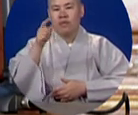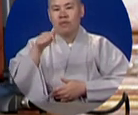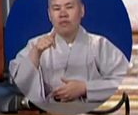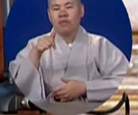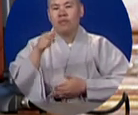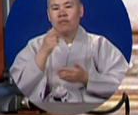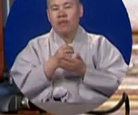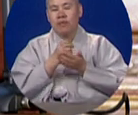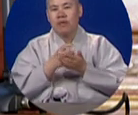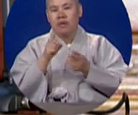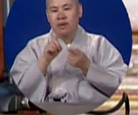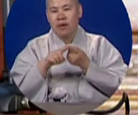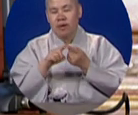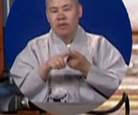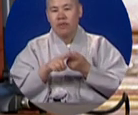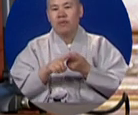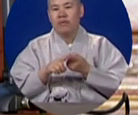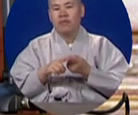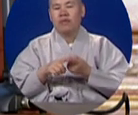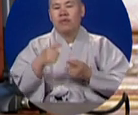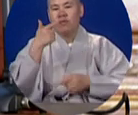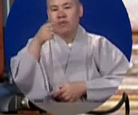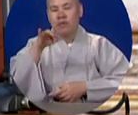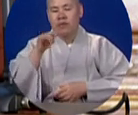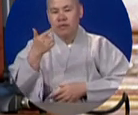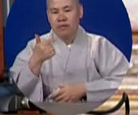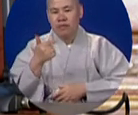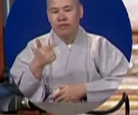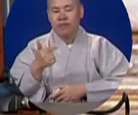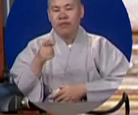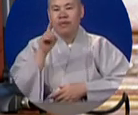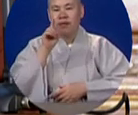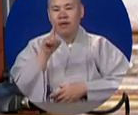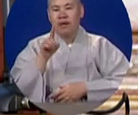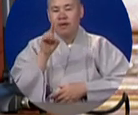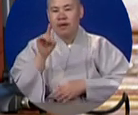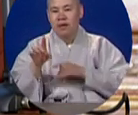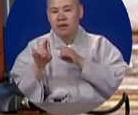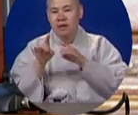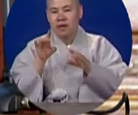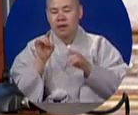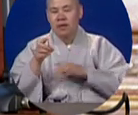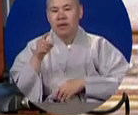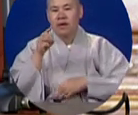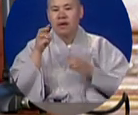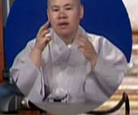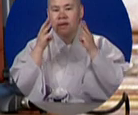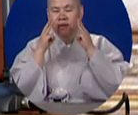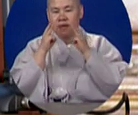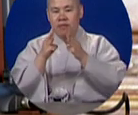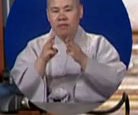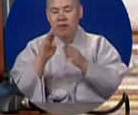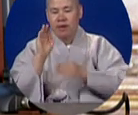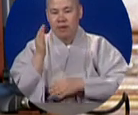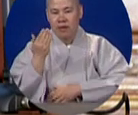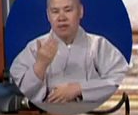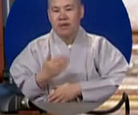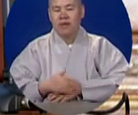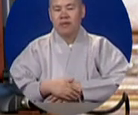색성양미 촉법 육진이 하나하나가 산매다 이게 육진산매예요